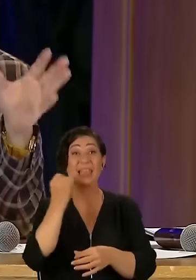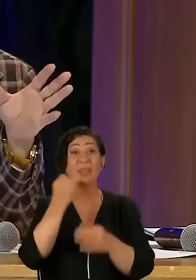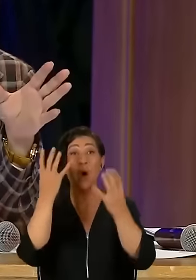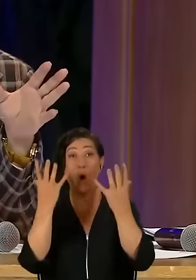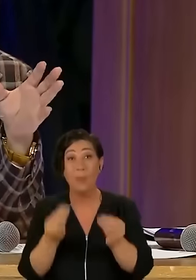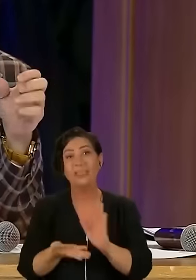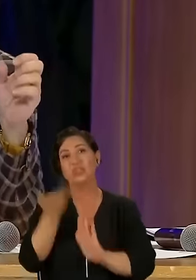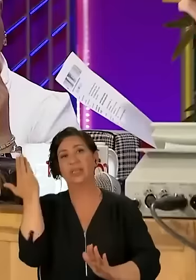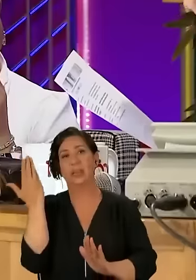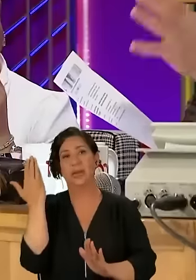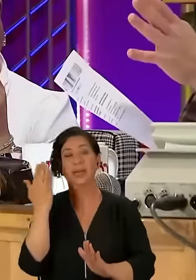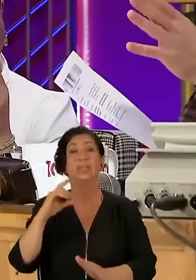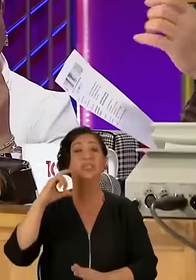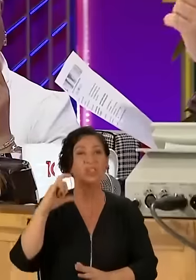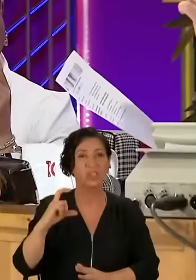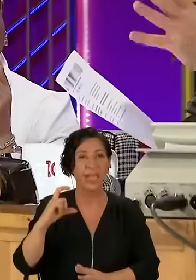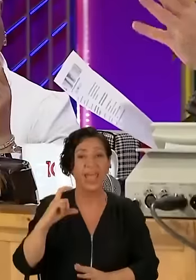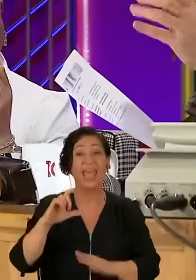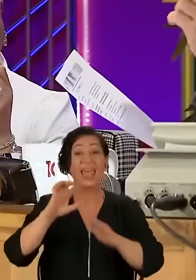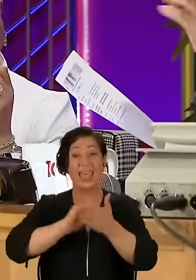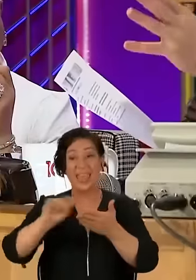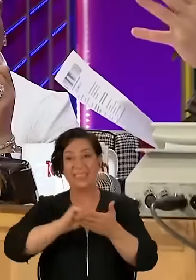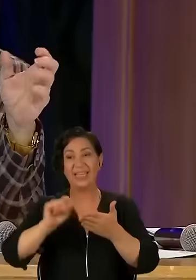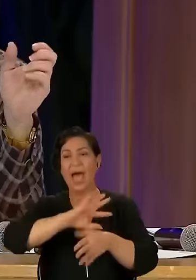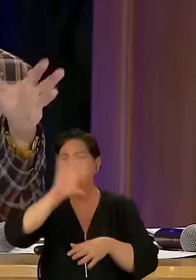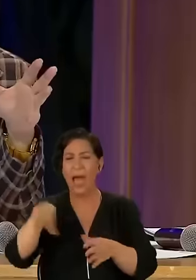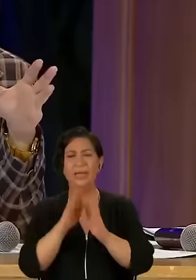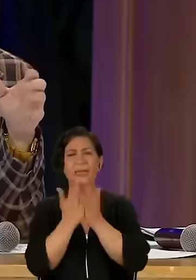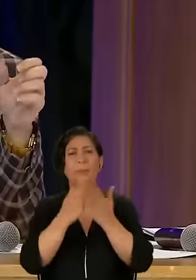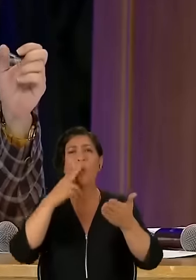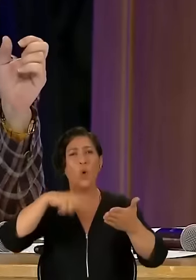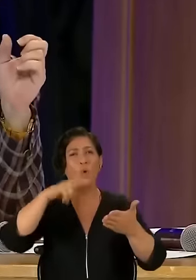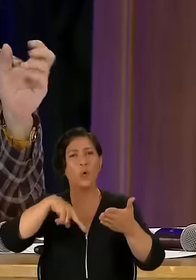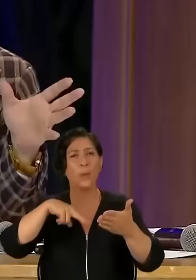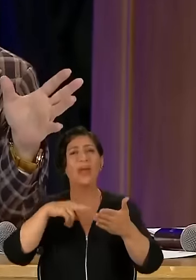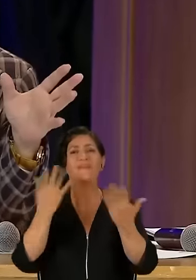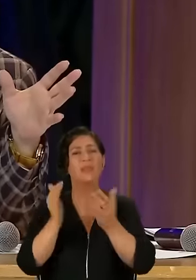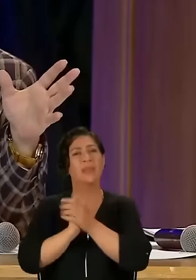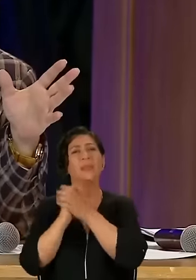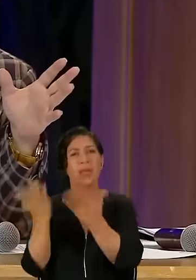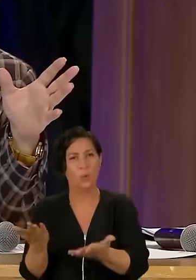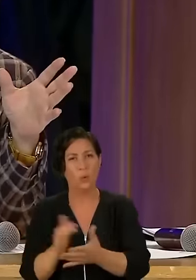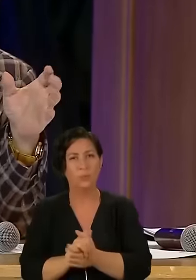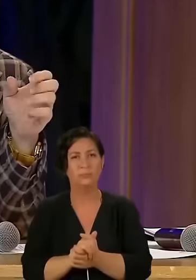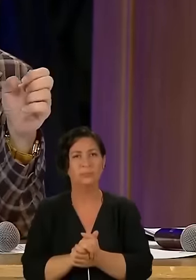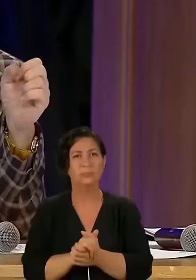olmaktan çıkarılmalı. C. Yazarın her kitabını okuyorum ve takdir ediyorum.